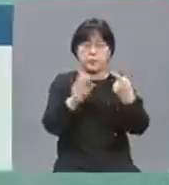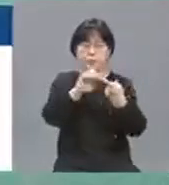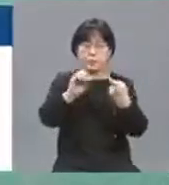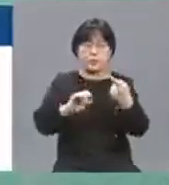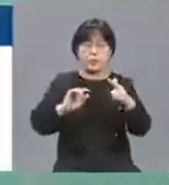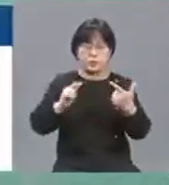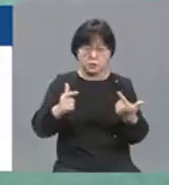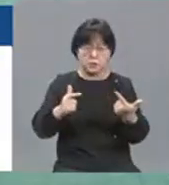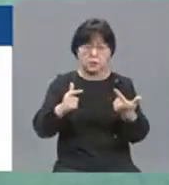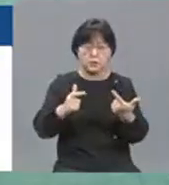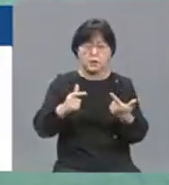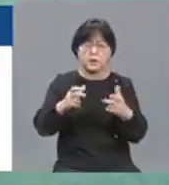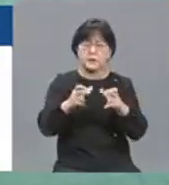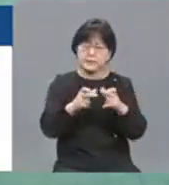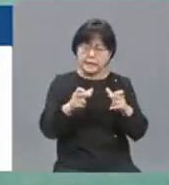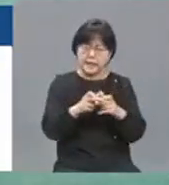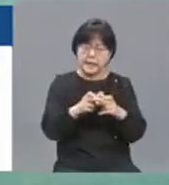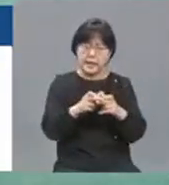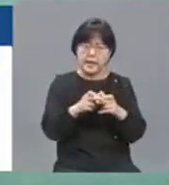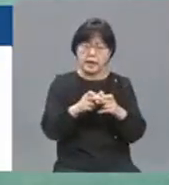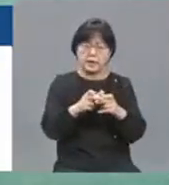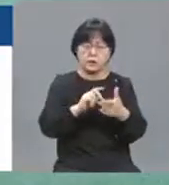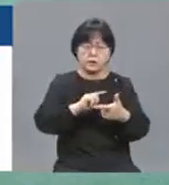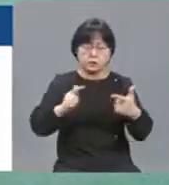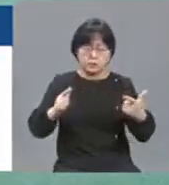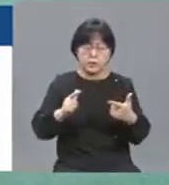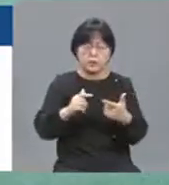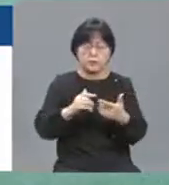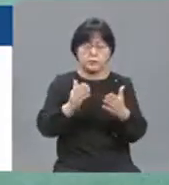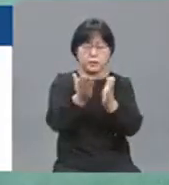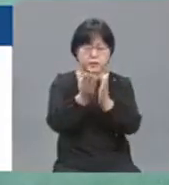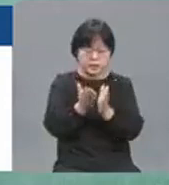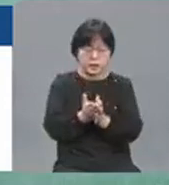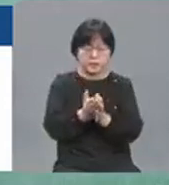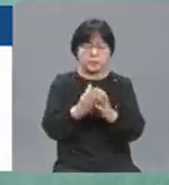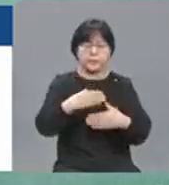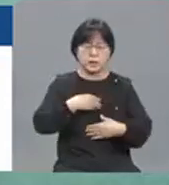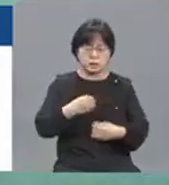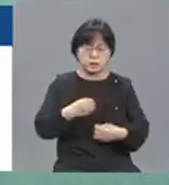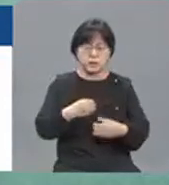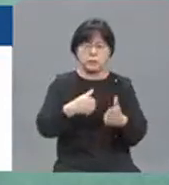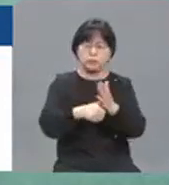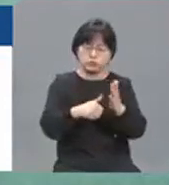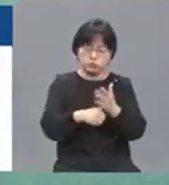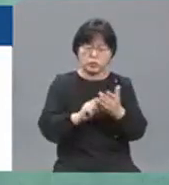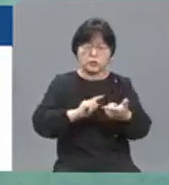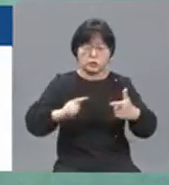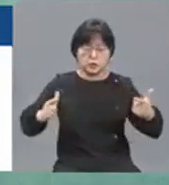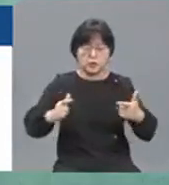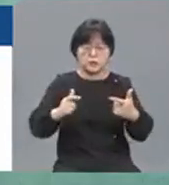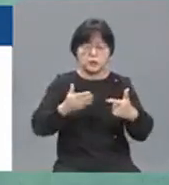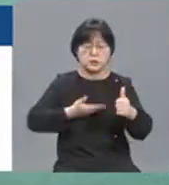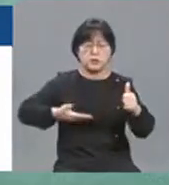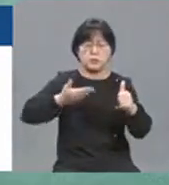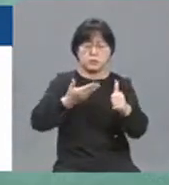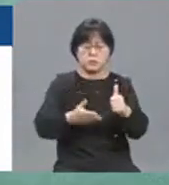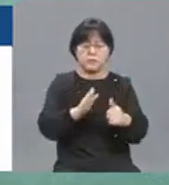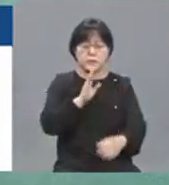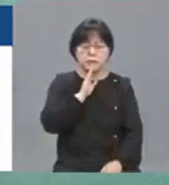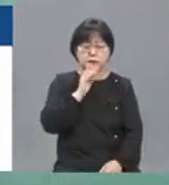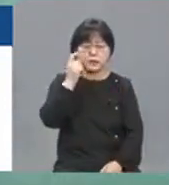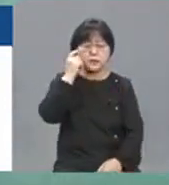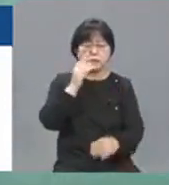어 정 장애인의 장애의 정도에 맞게끔 편지 시설 편지 뭐 물품 뭐 이런 걸 제공해 주는게 맞는